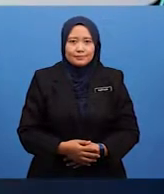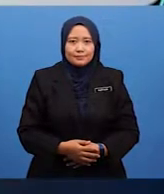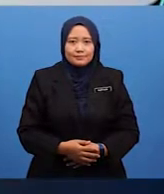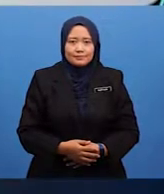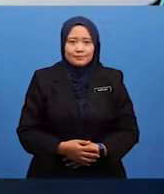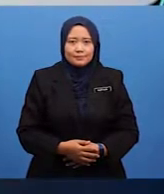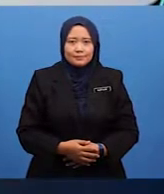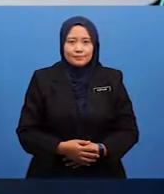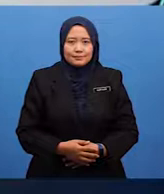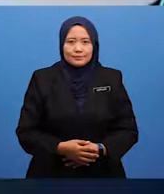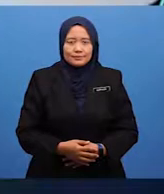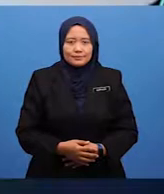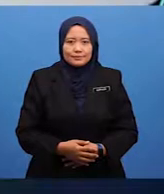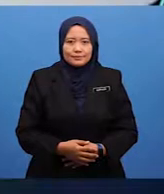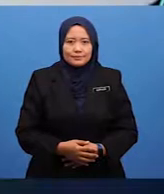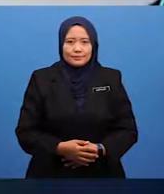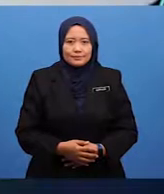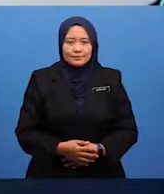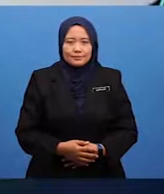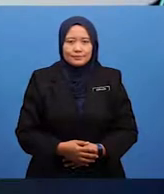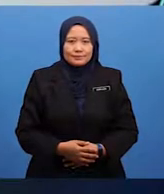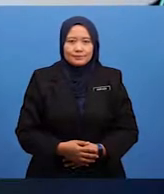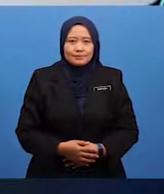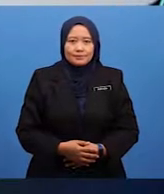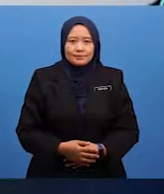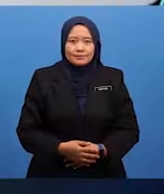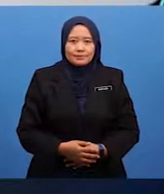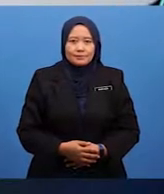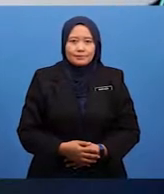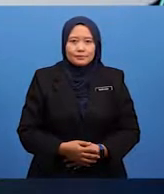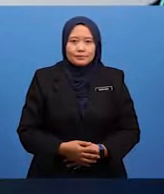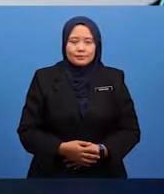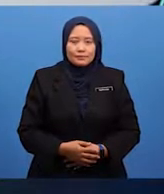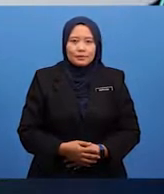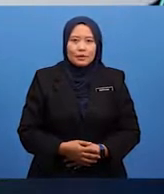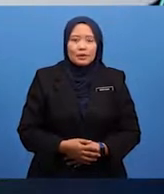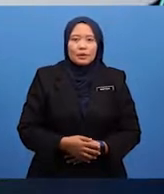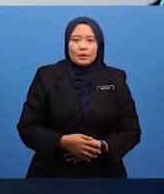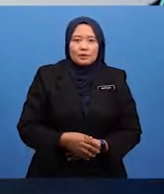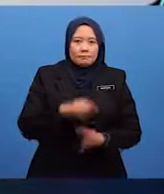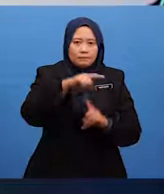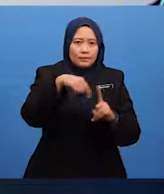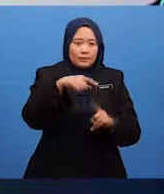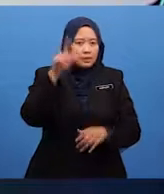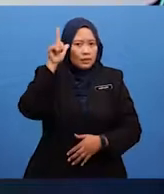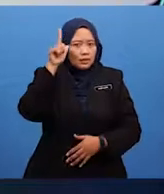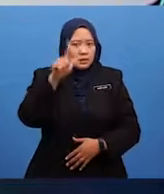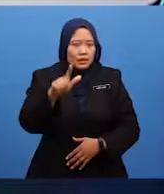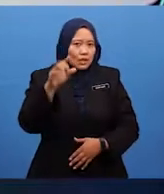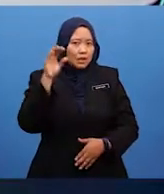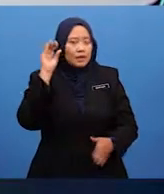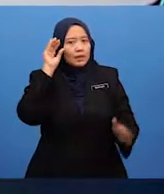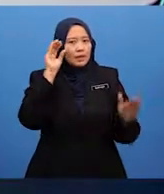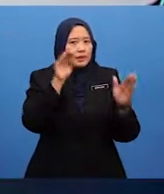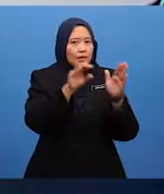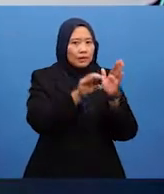nampak Sayu pun ortholite jadi ambil kita lihat gambar ini lebih